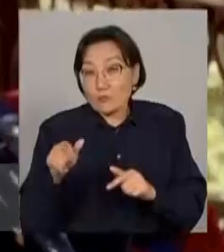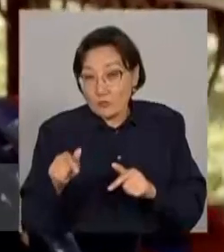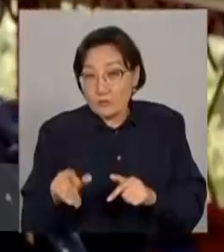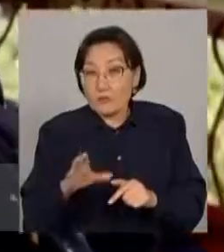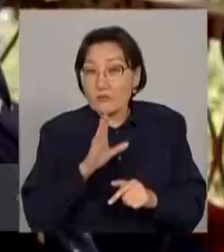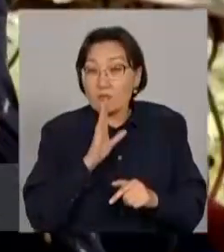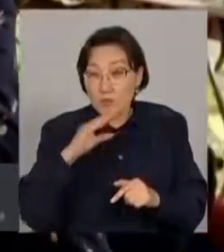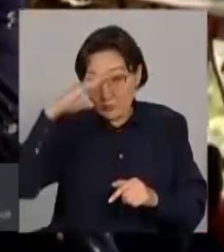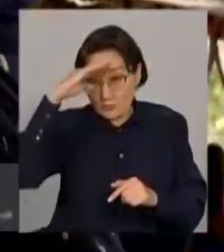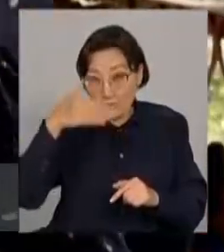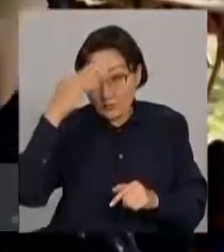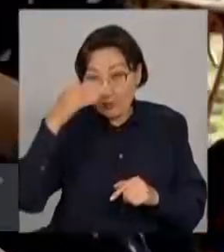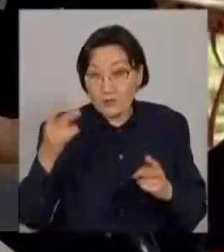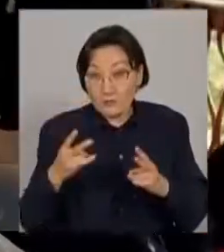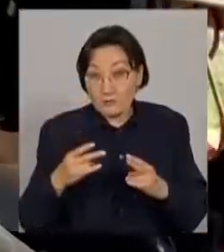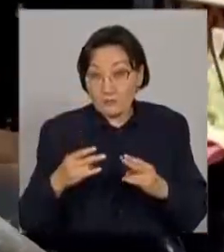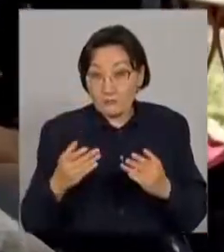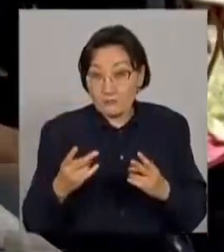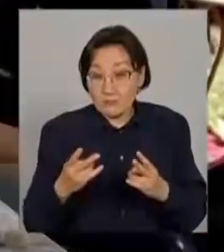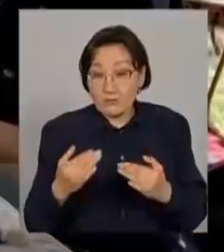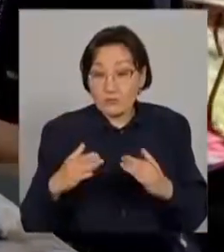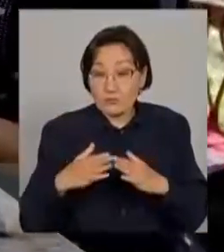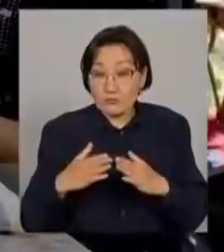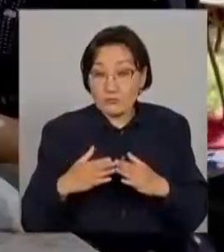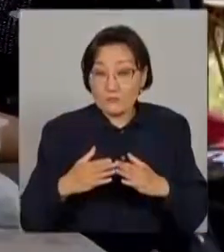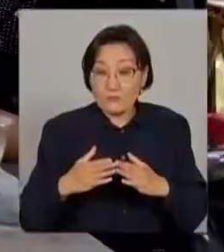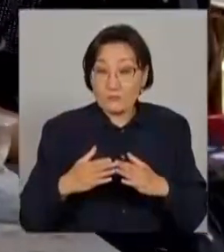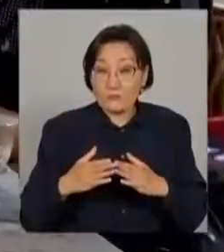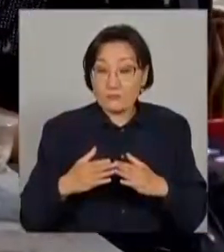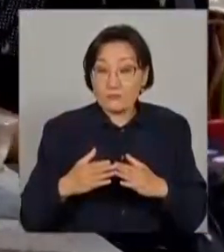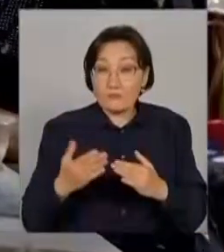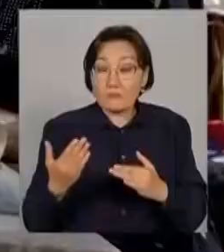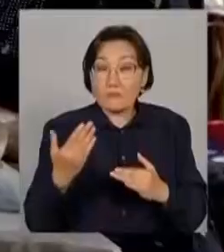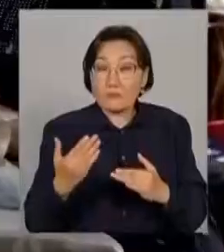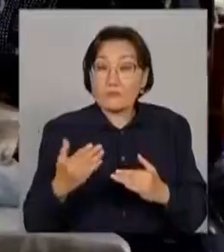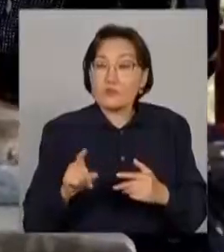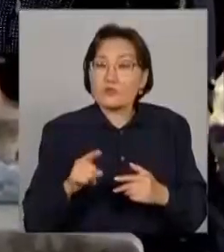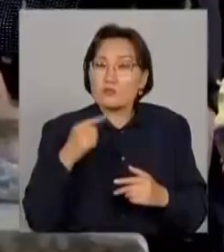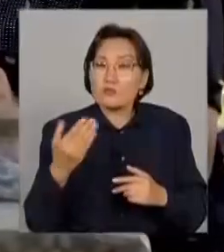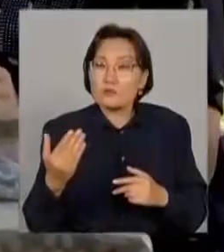Кеткен қалар. Сен неде отырсың?